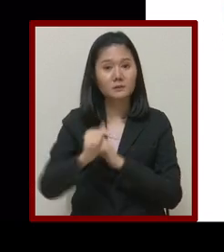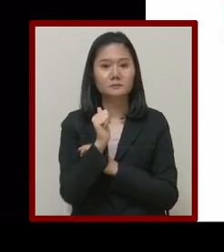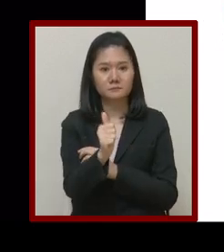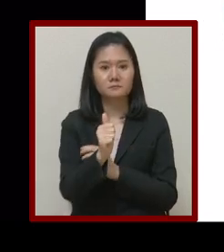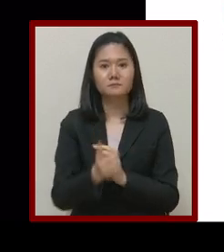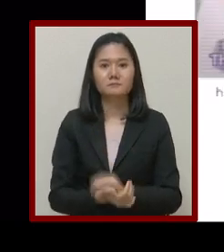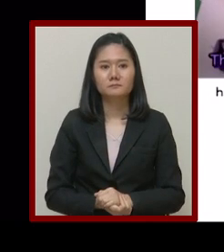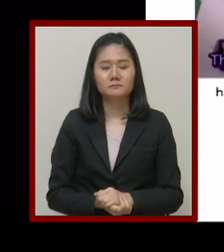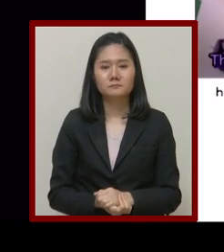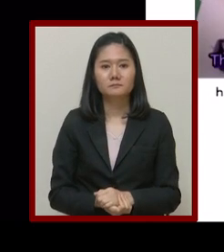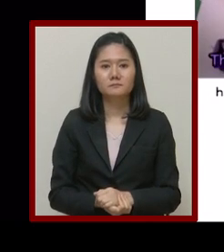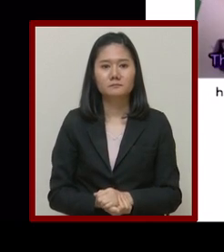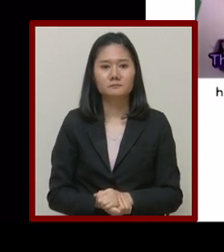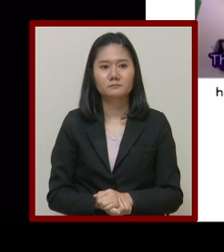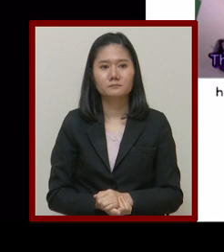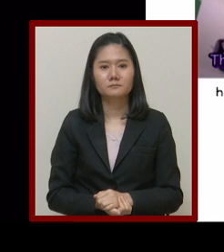ได้นะ